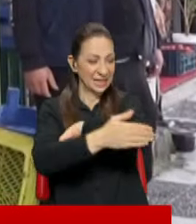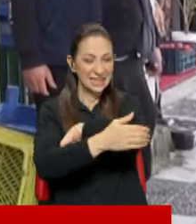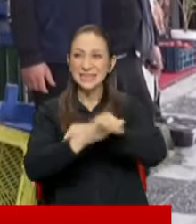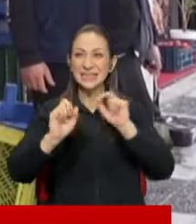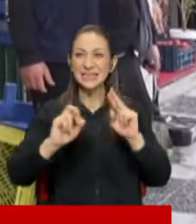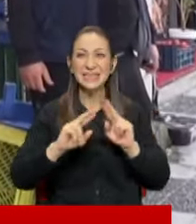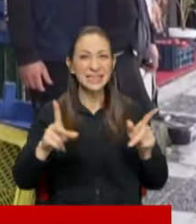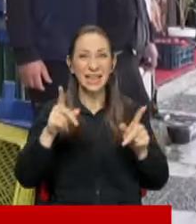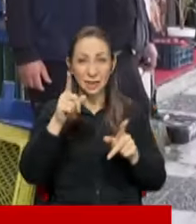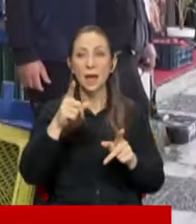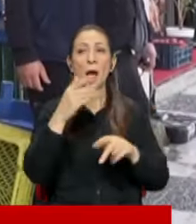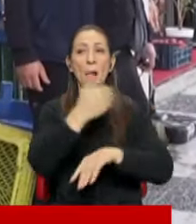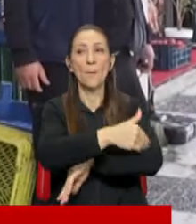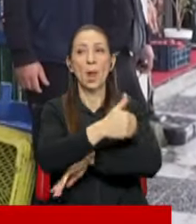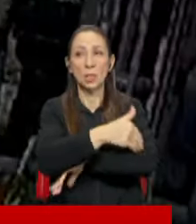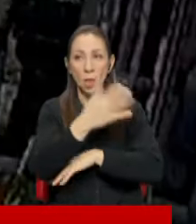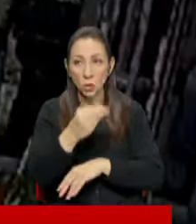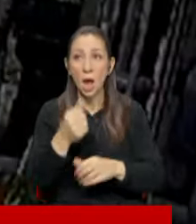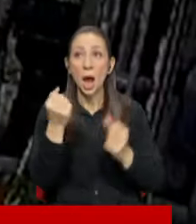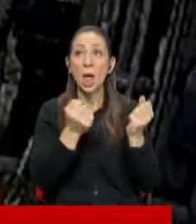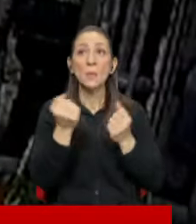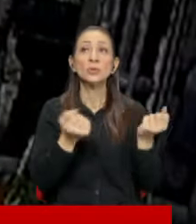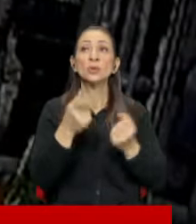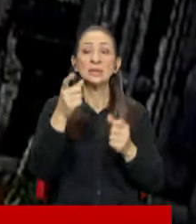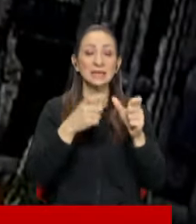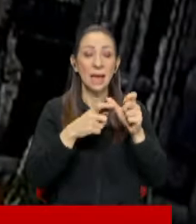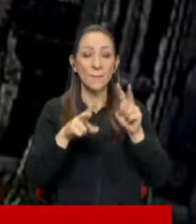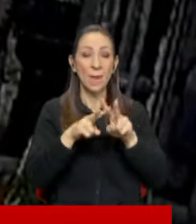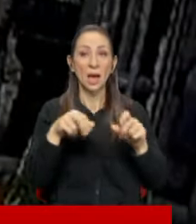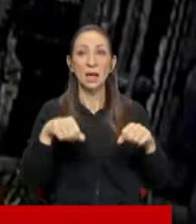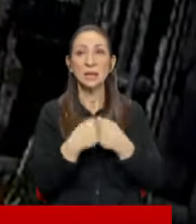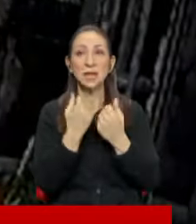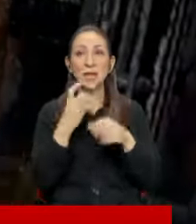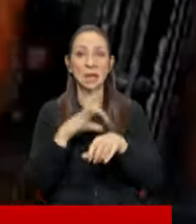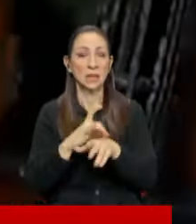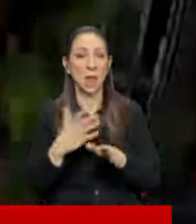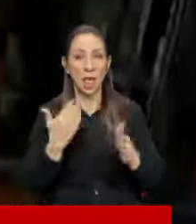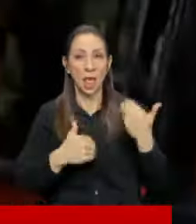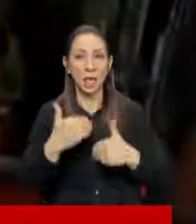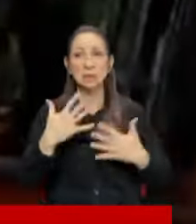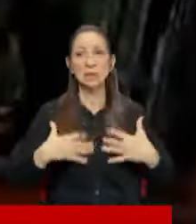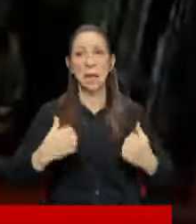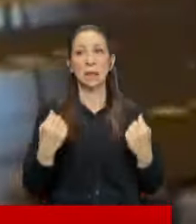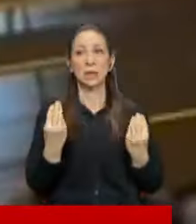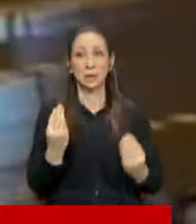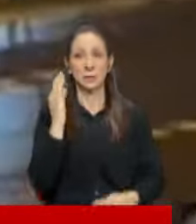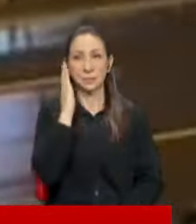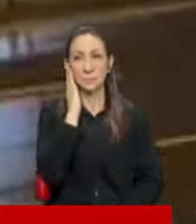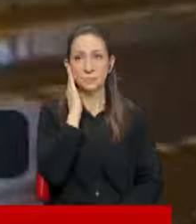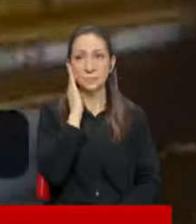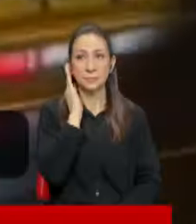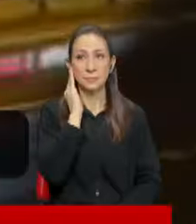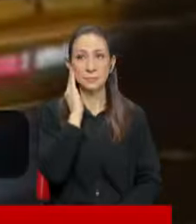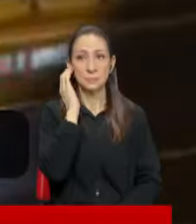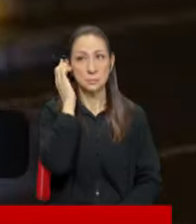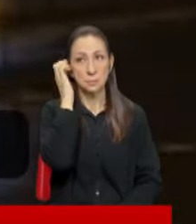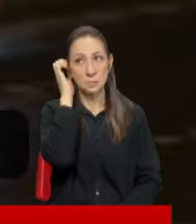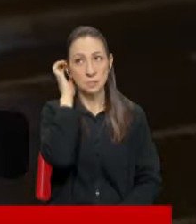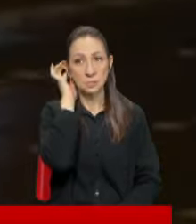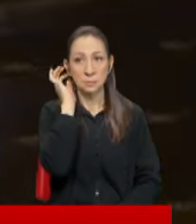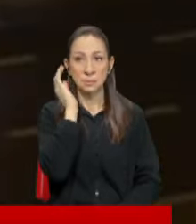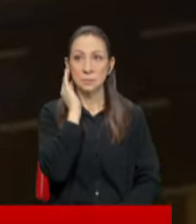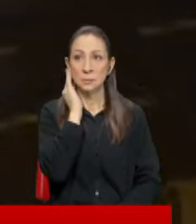manav çalışanı ameliyat oldu. Otomobil sürücüsü SM de kazada yaralandı. Sağlık durumu iyi. Bir kaza daha mı